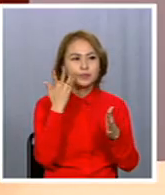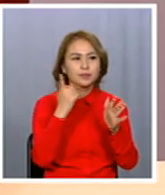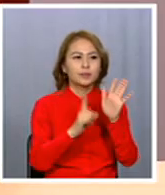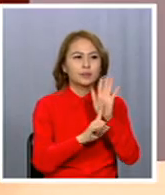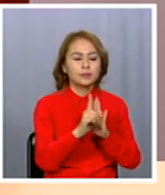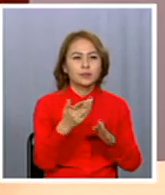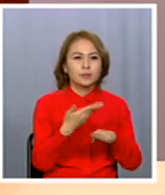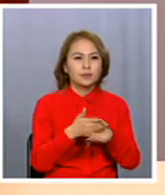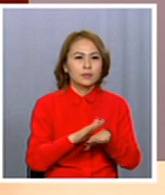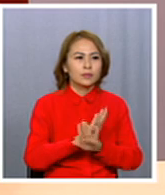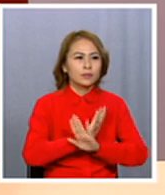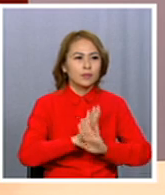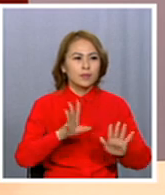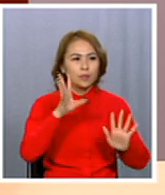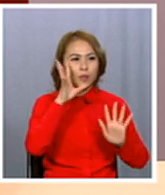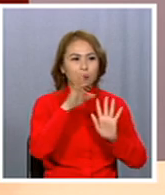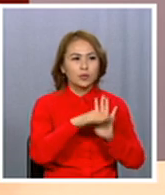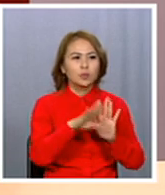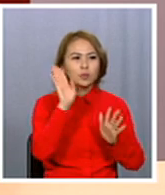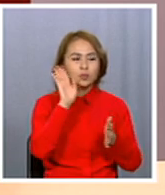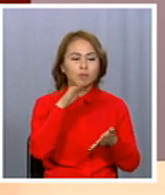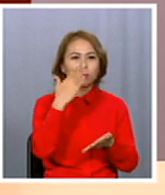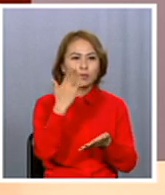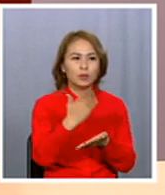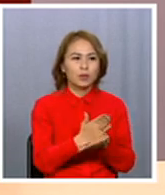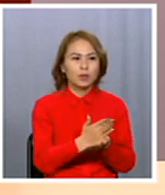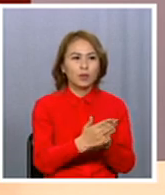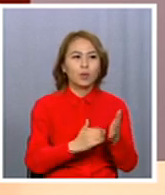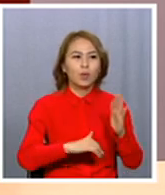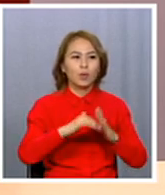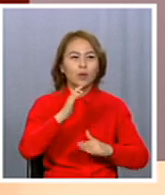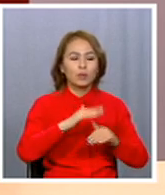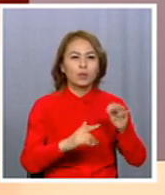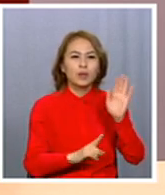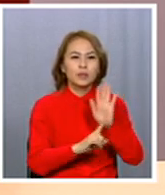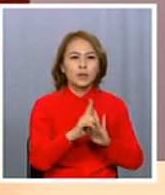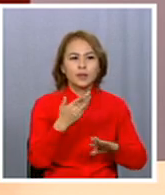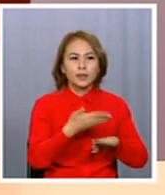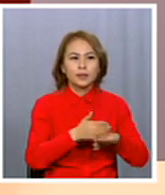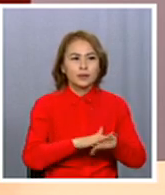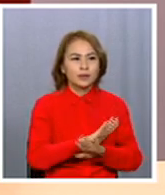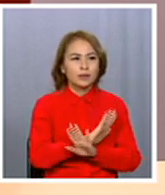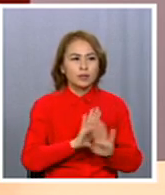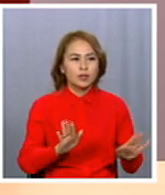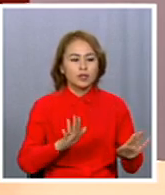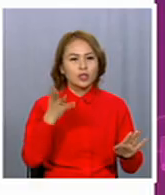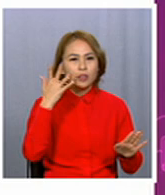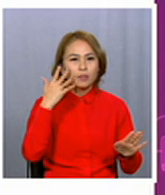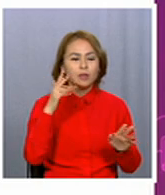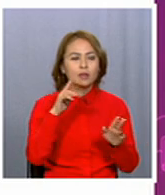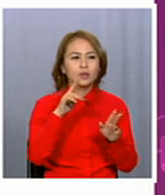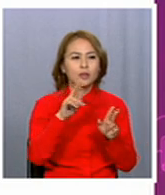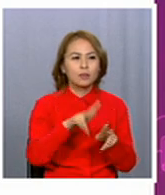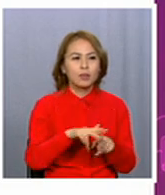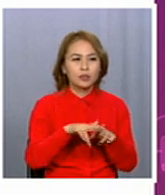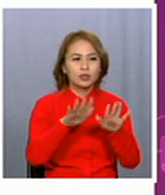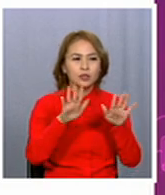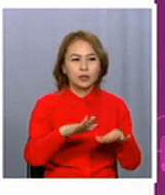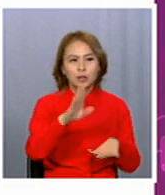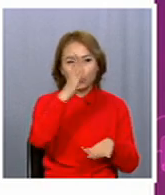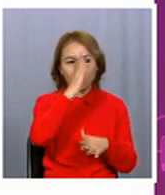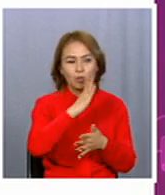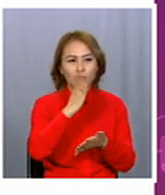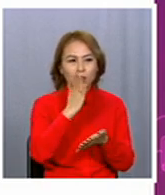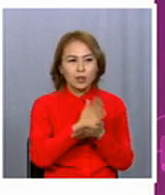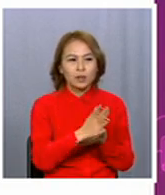емес, қонатын жерде су бар. Қол бастау қиын емес, шабатын жерде жау бар. Шаршы топта